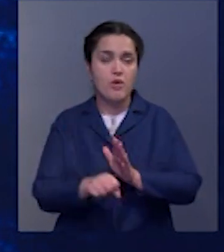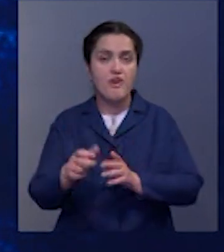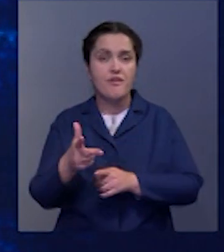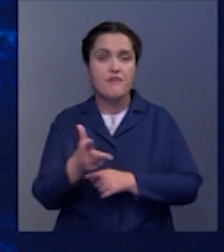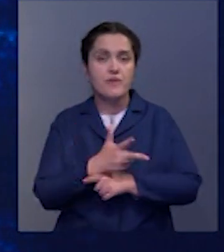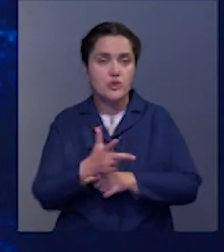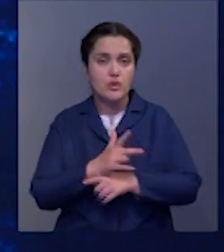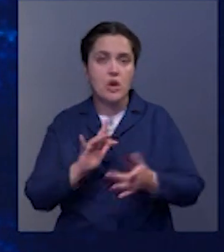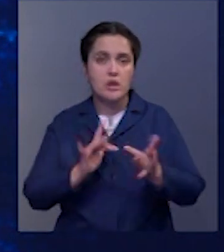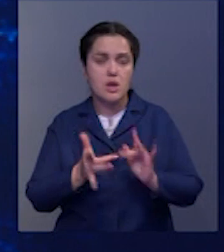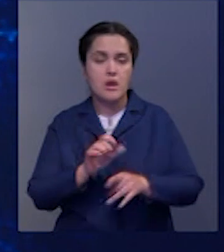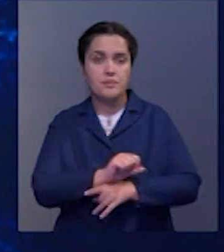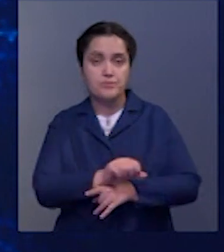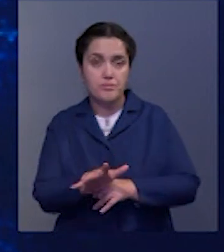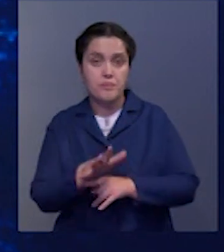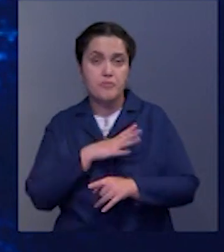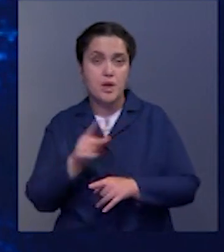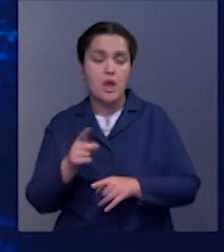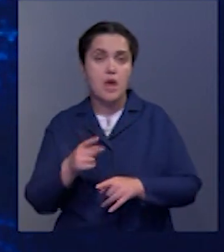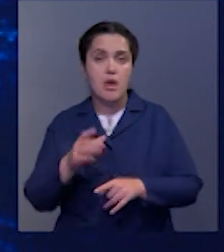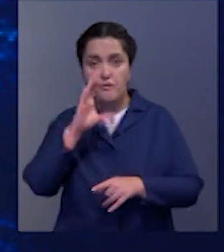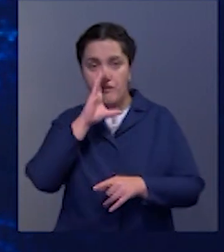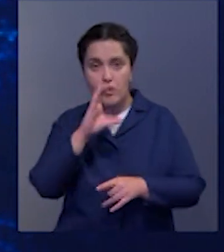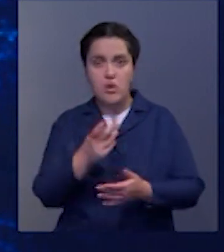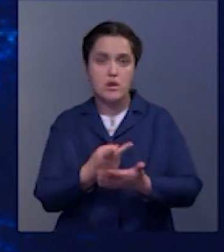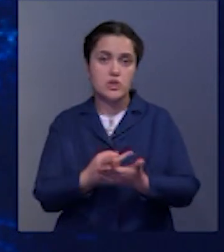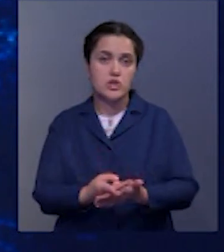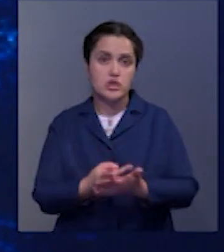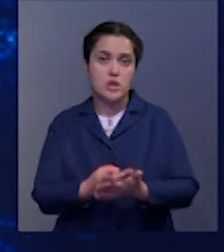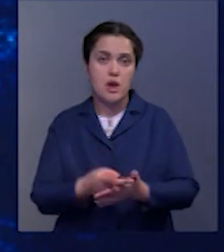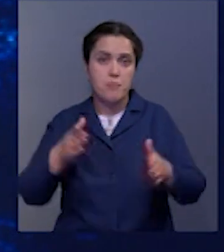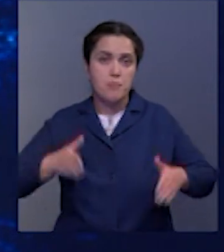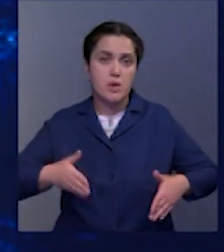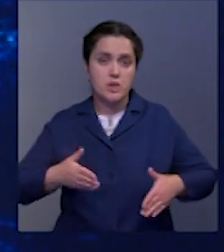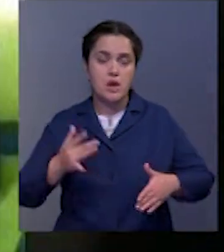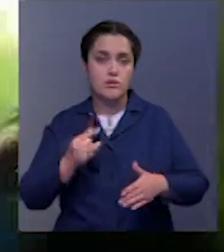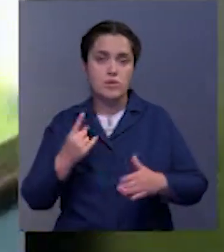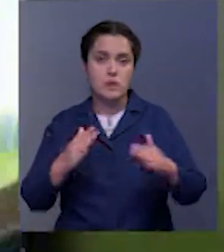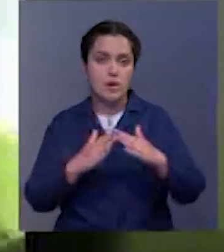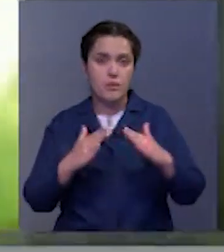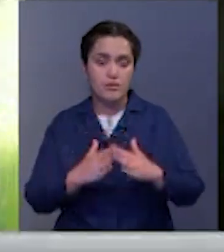социальных сетях разместили очевидцы на кадрах хищник лежащий в подъезде одного из домов